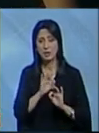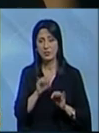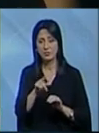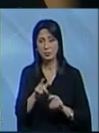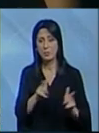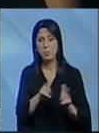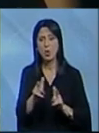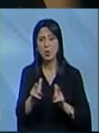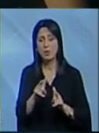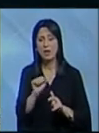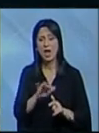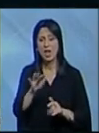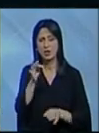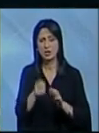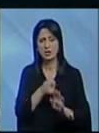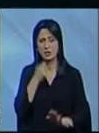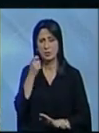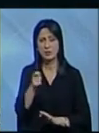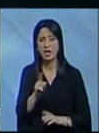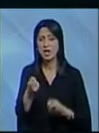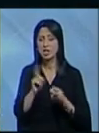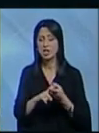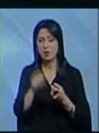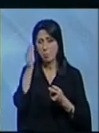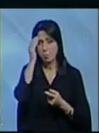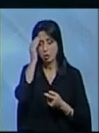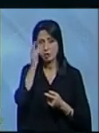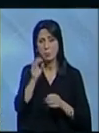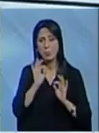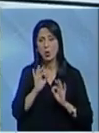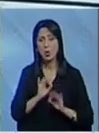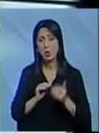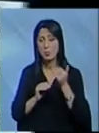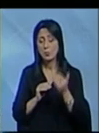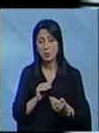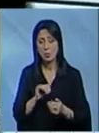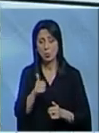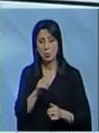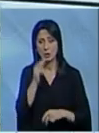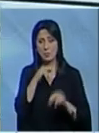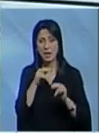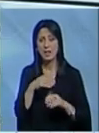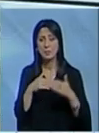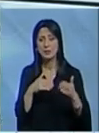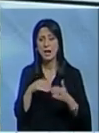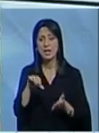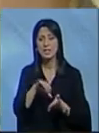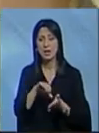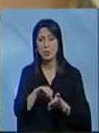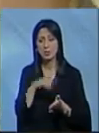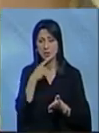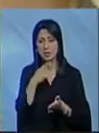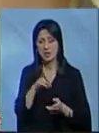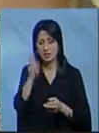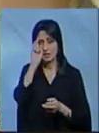განაცხადა, ის მოემზადება ევროსასამართლოსთვისაც. რაც შეეხება პროკურორის პოზიციას, როგორც ბრალდების მხარის წარმოადგენელმა